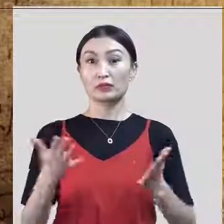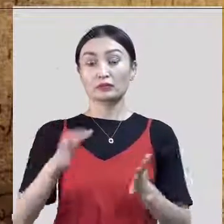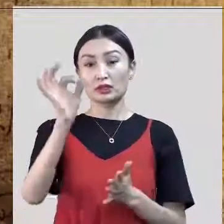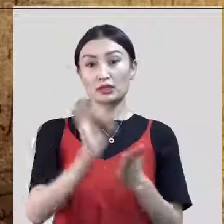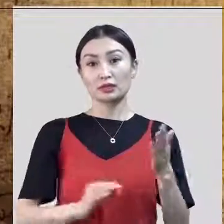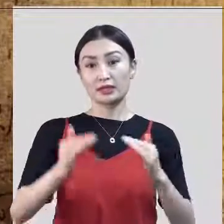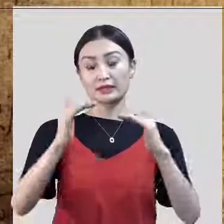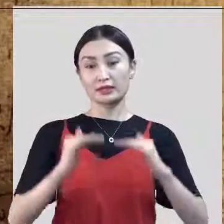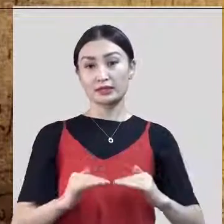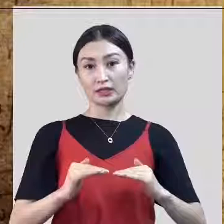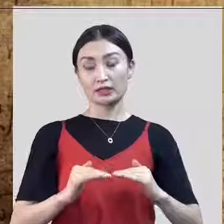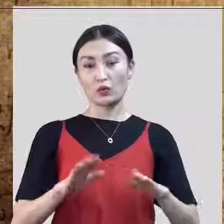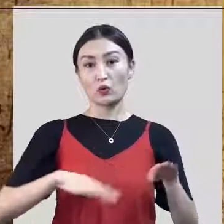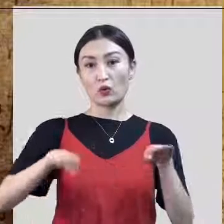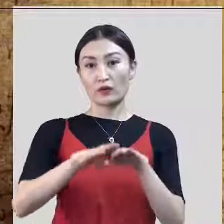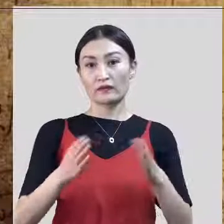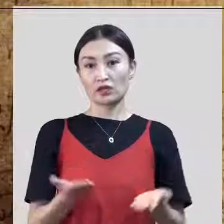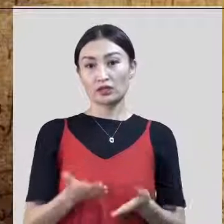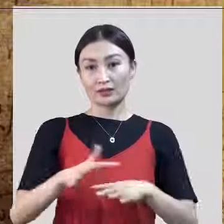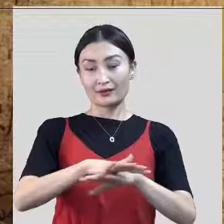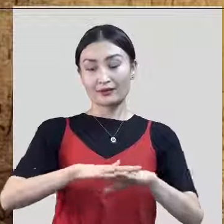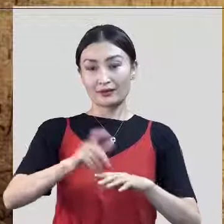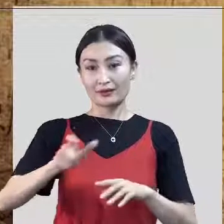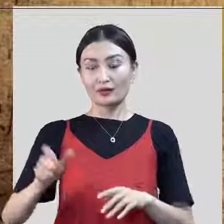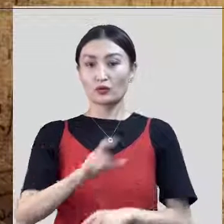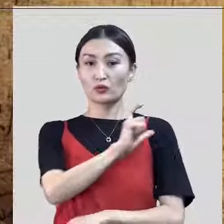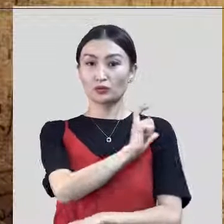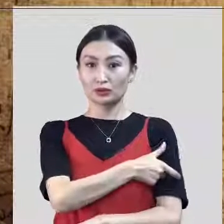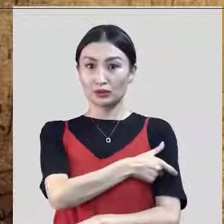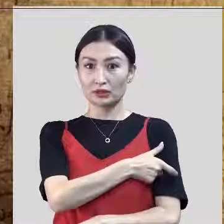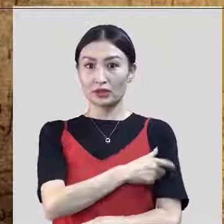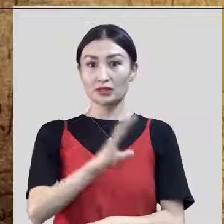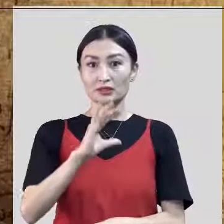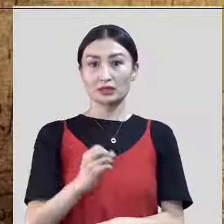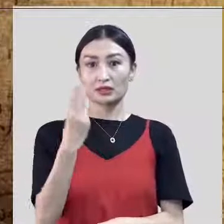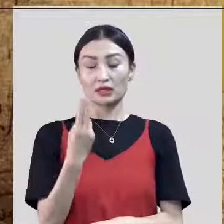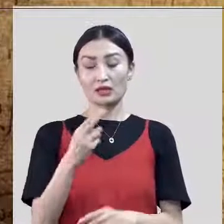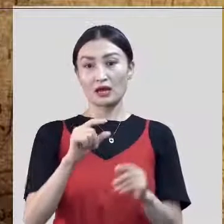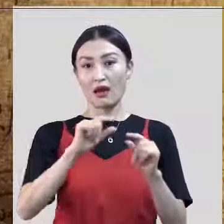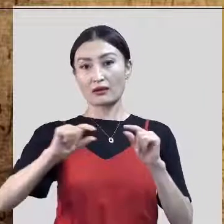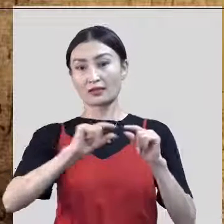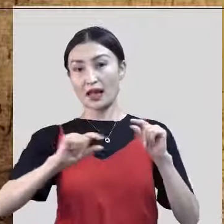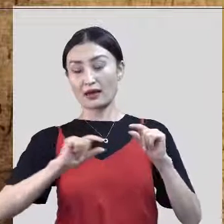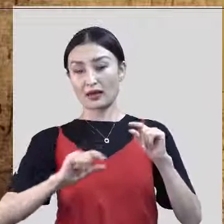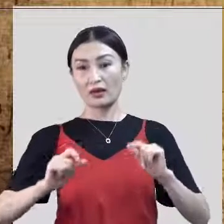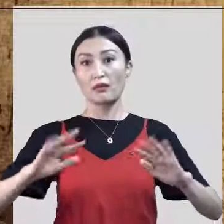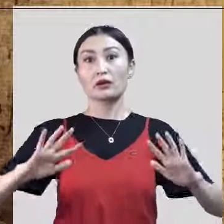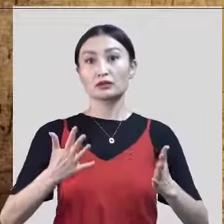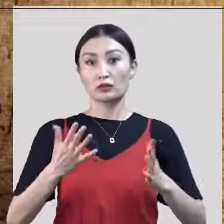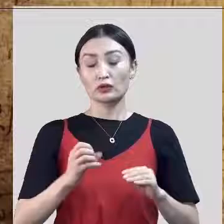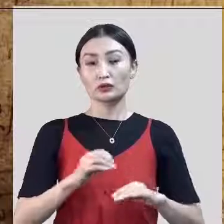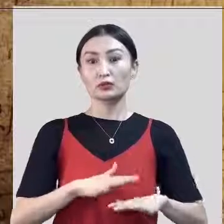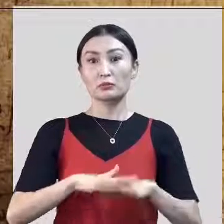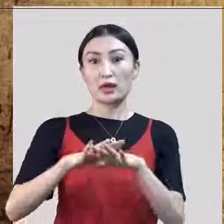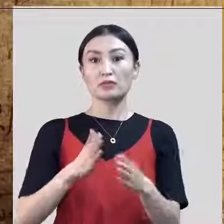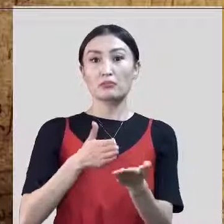снижение уровня жизни населения усилили усилило социальное расслоение происходит всплеск